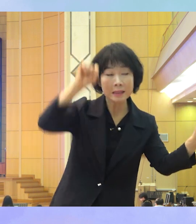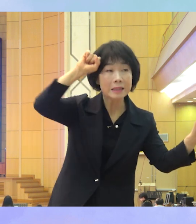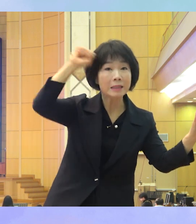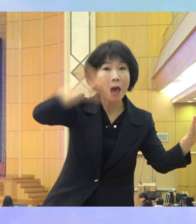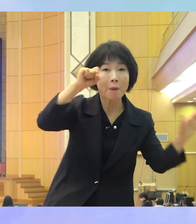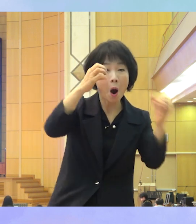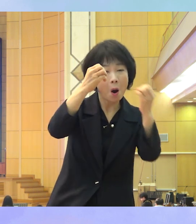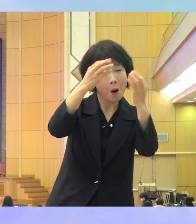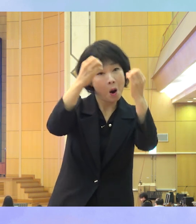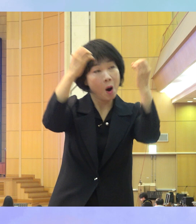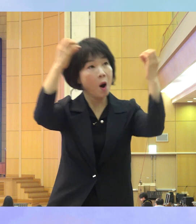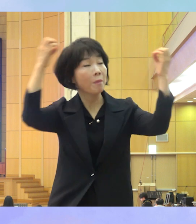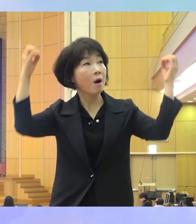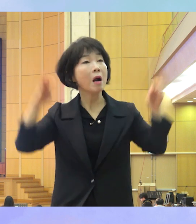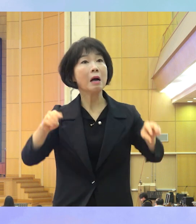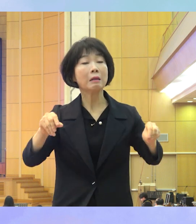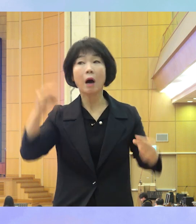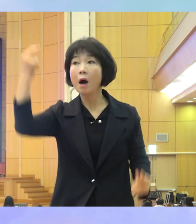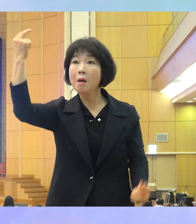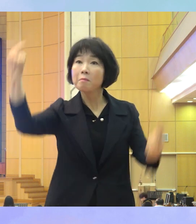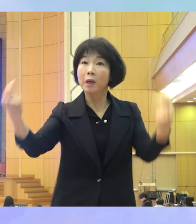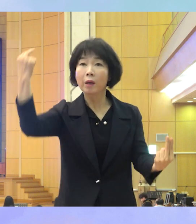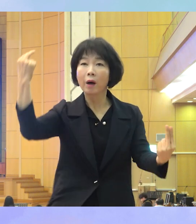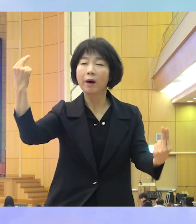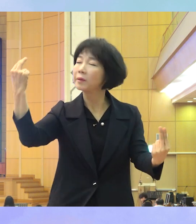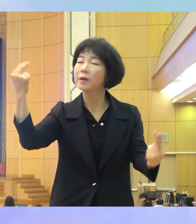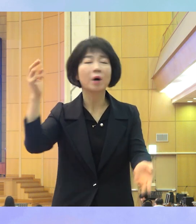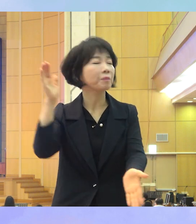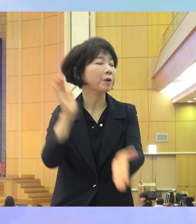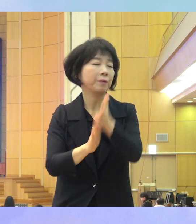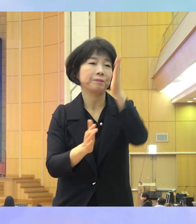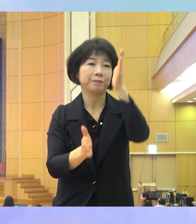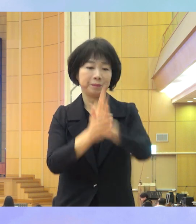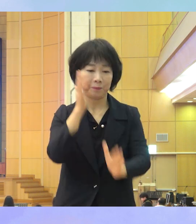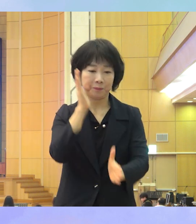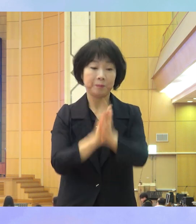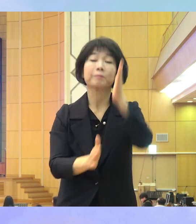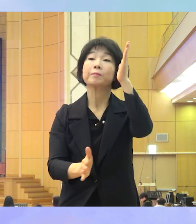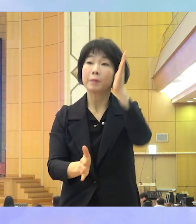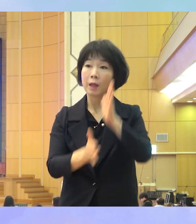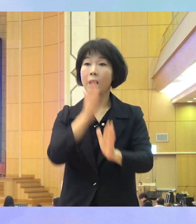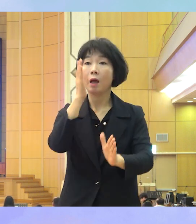새벽별 이 땅 위에 비길 것이 없도다. 네.